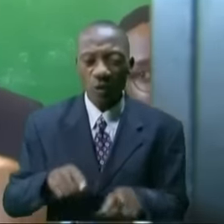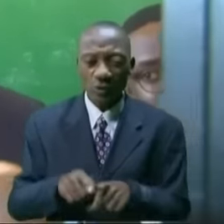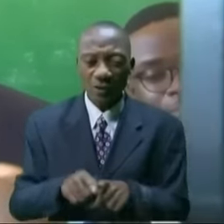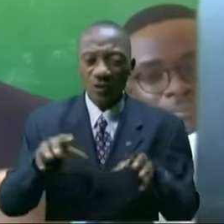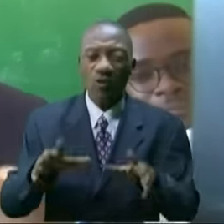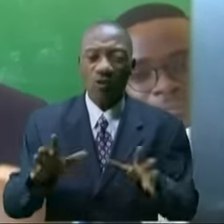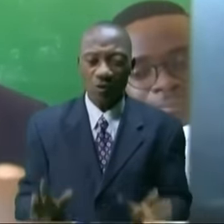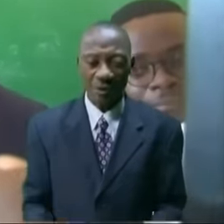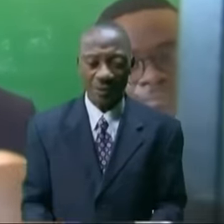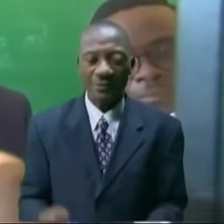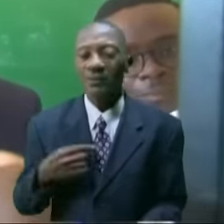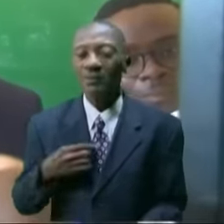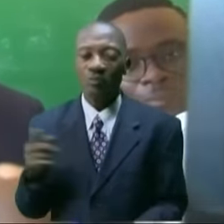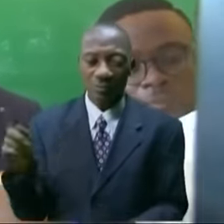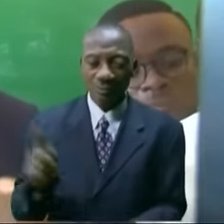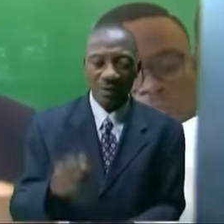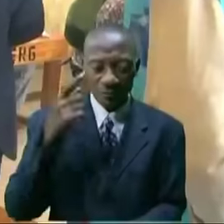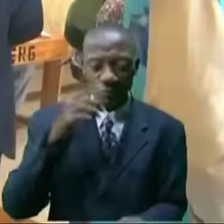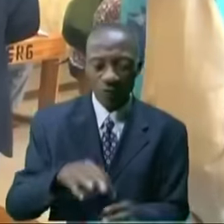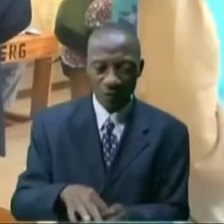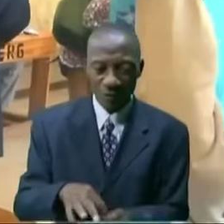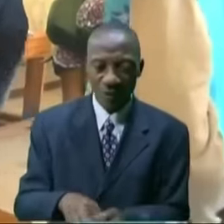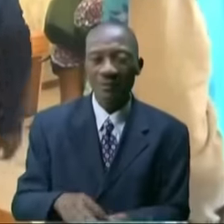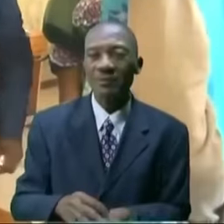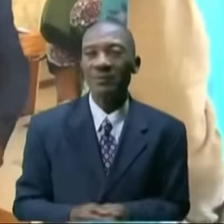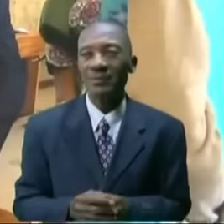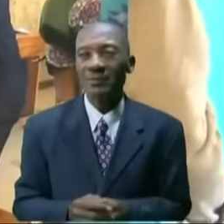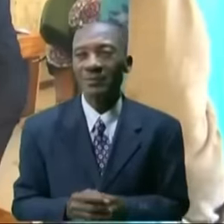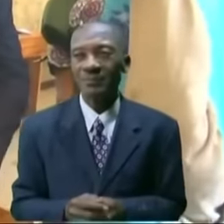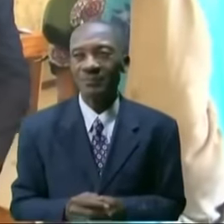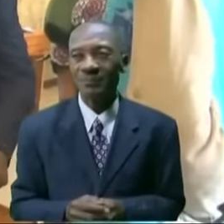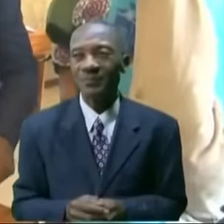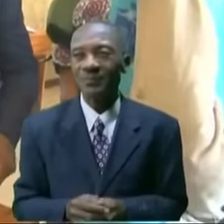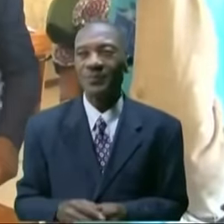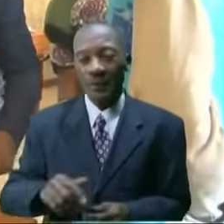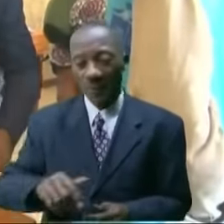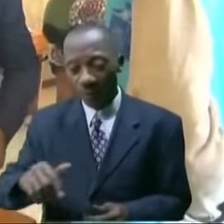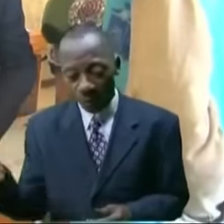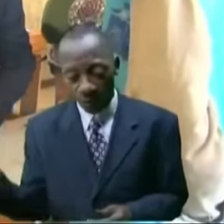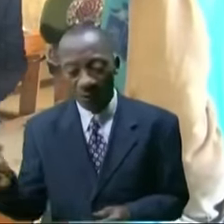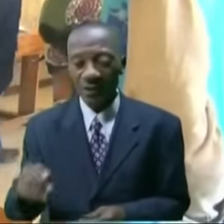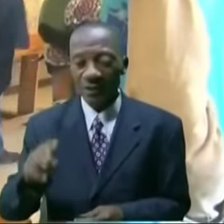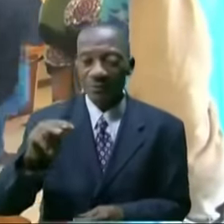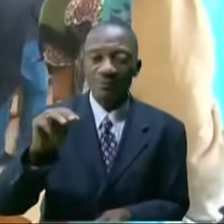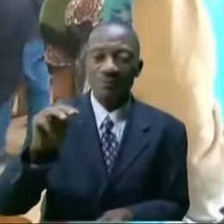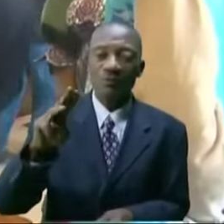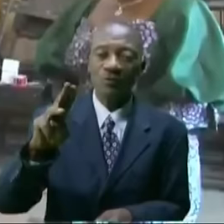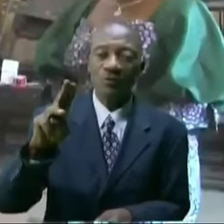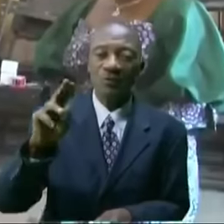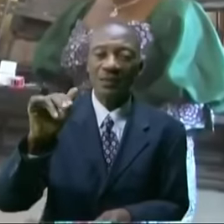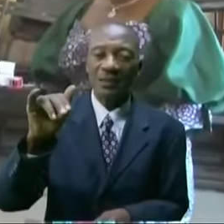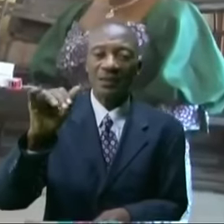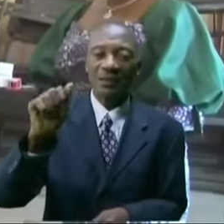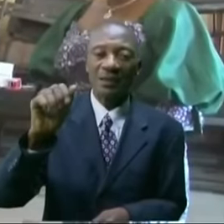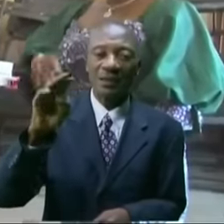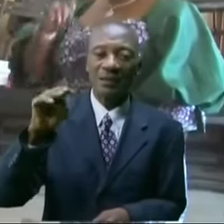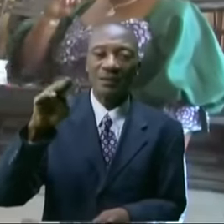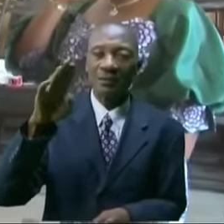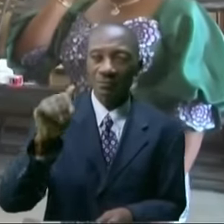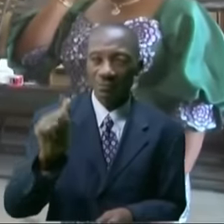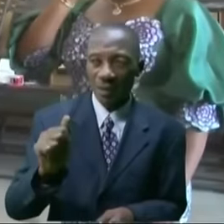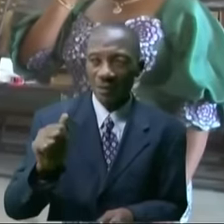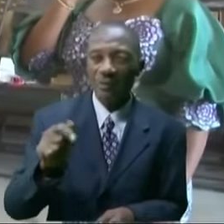territoires avant de pouvoir nous prononcer. Même exercice pour Tony Boyamba, un autre candidat en lice pour cette